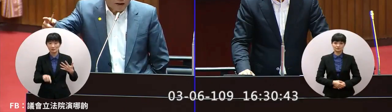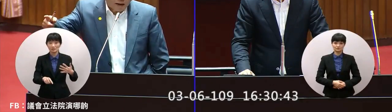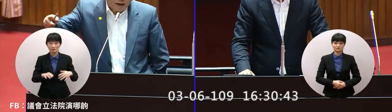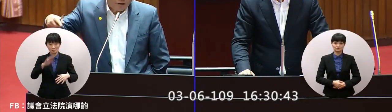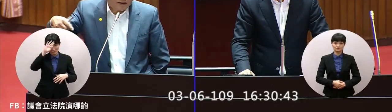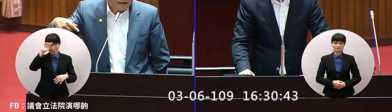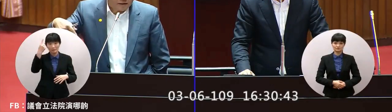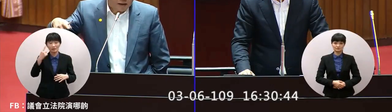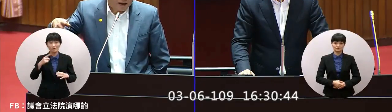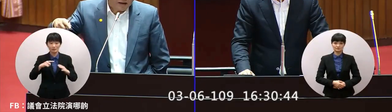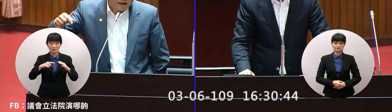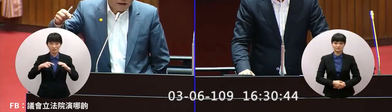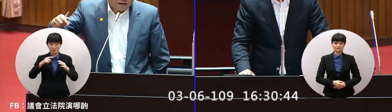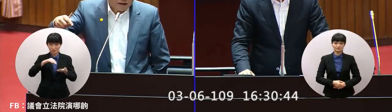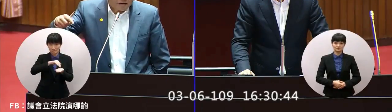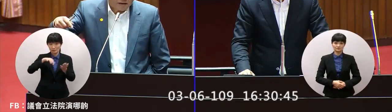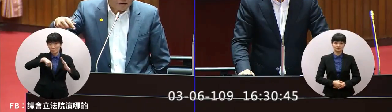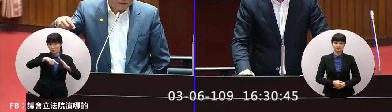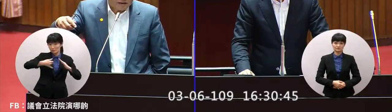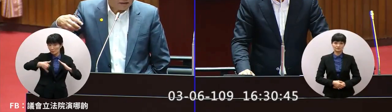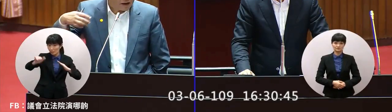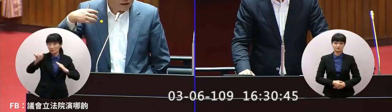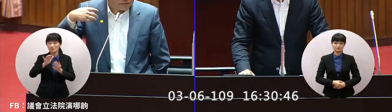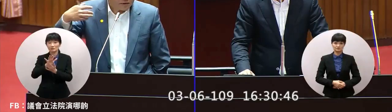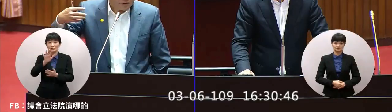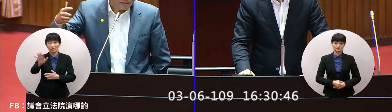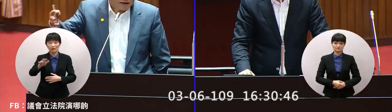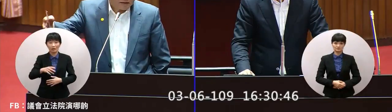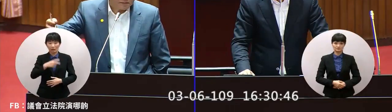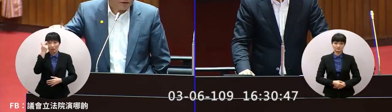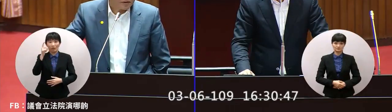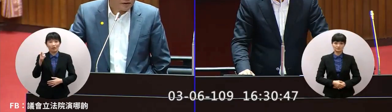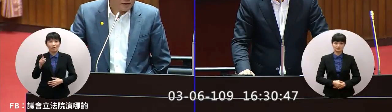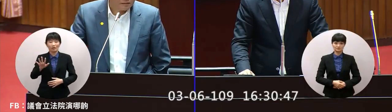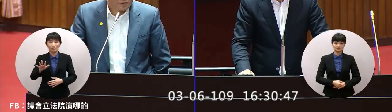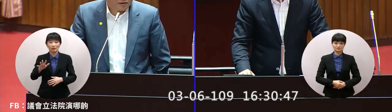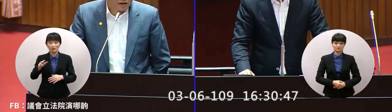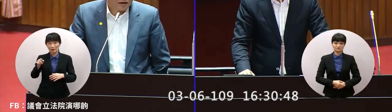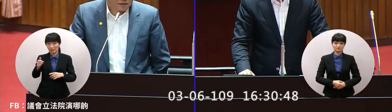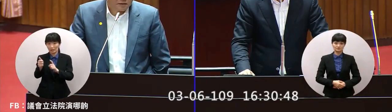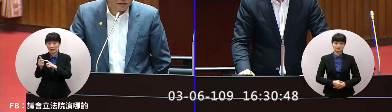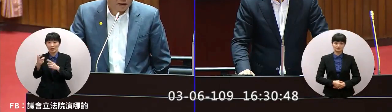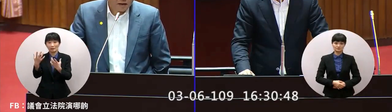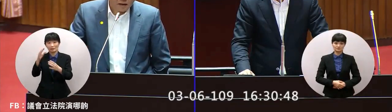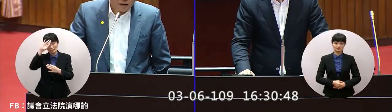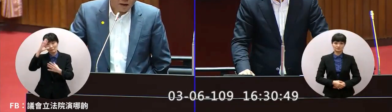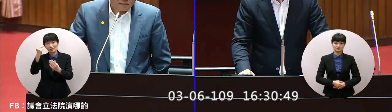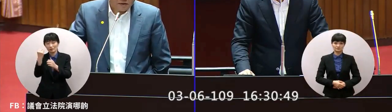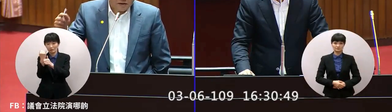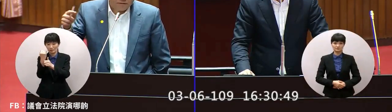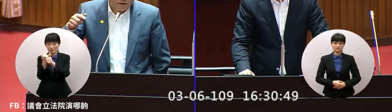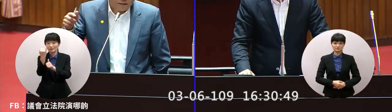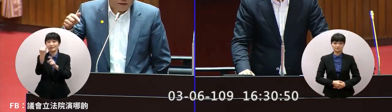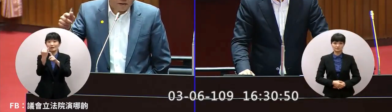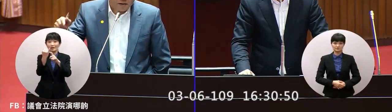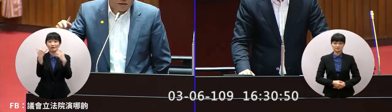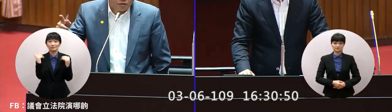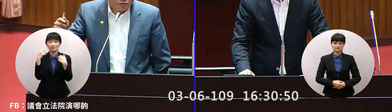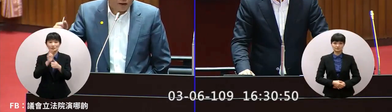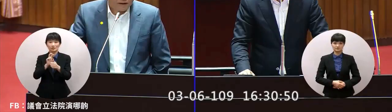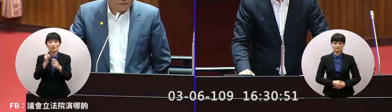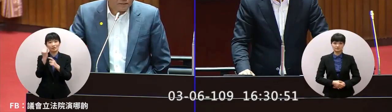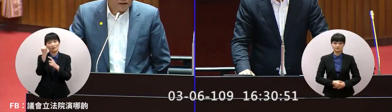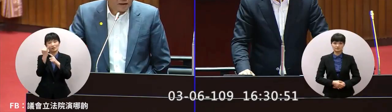出院呐，阿阮伊甲查，啊查结果是阿翁无着，阿因某着，因某是伫甲顾诶。啊，我们今天发表的